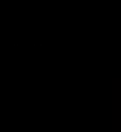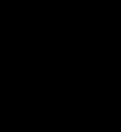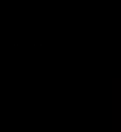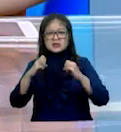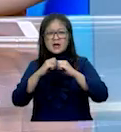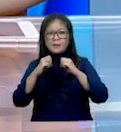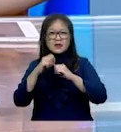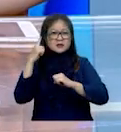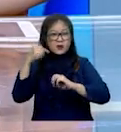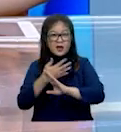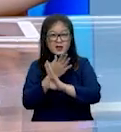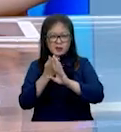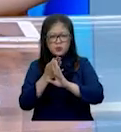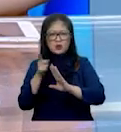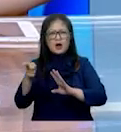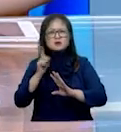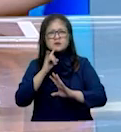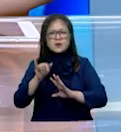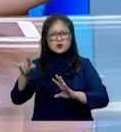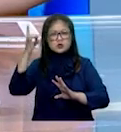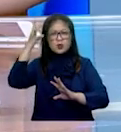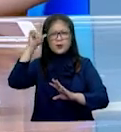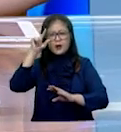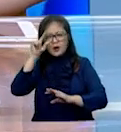kecela akibat sopir mengantuk